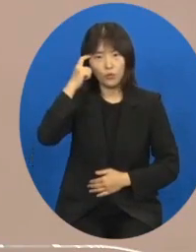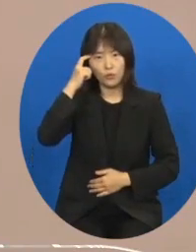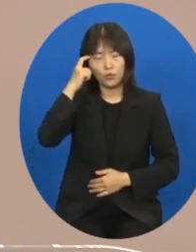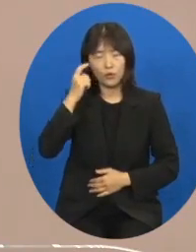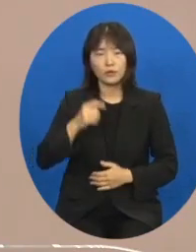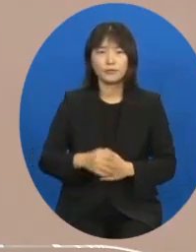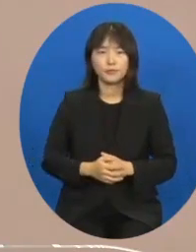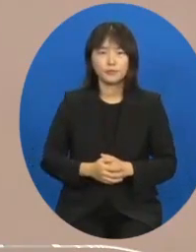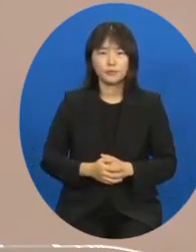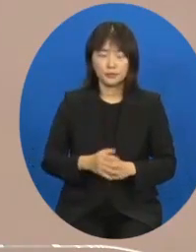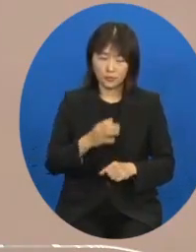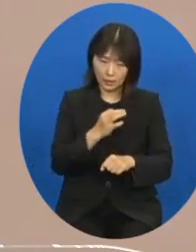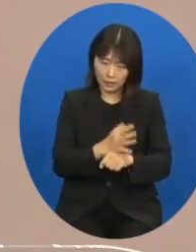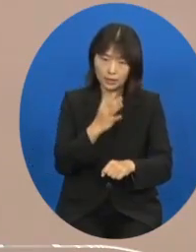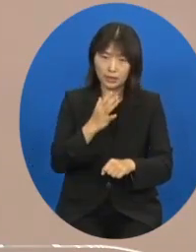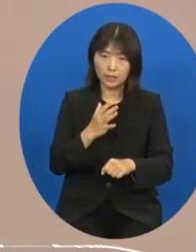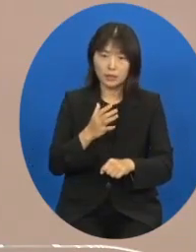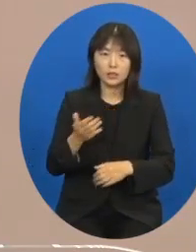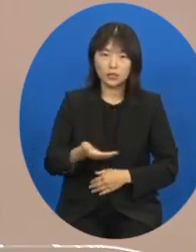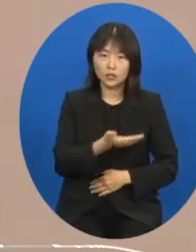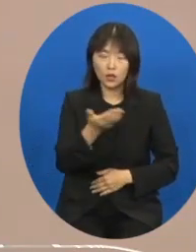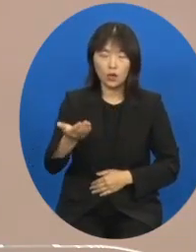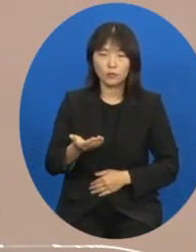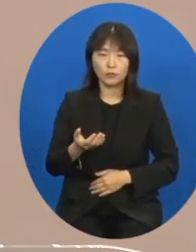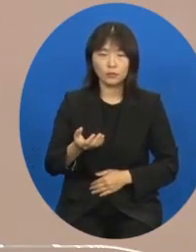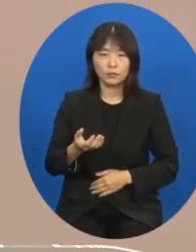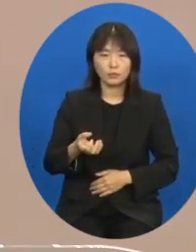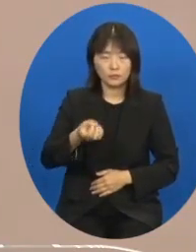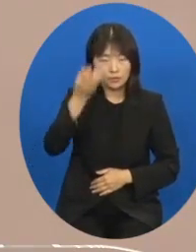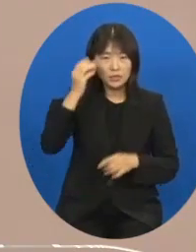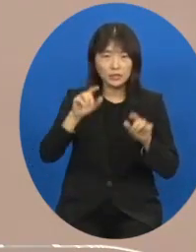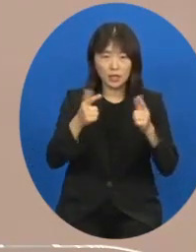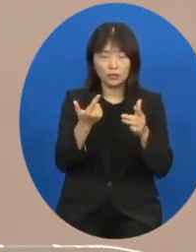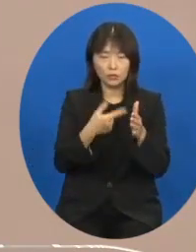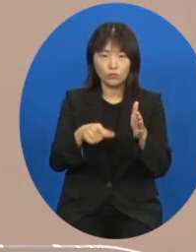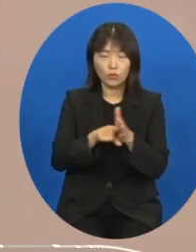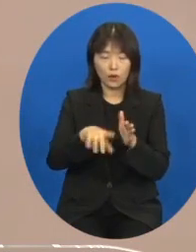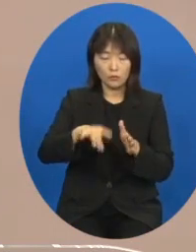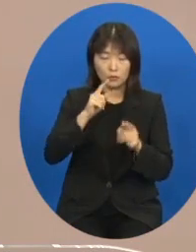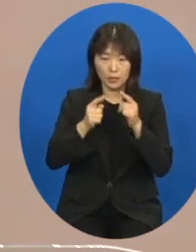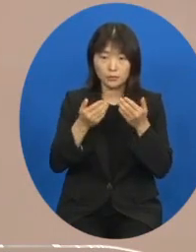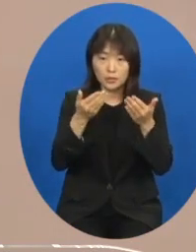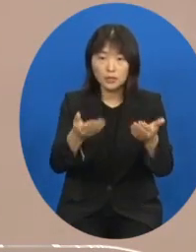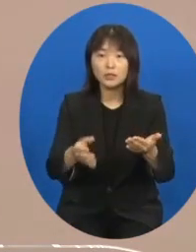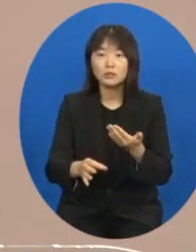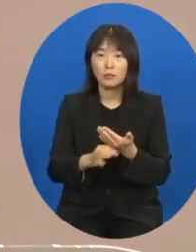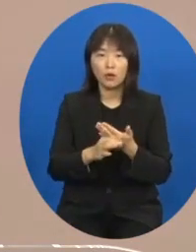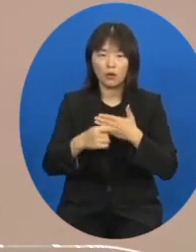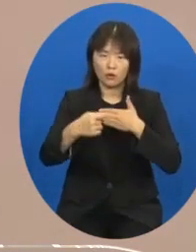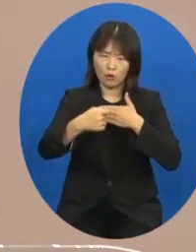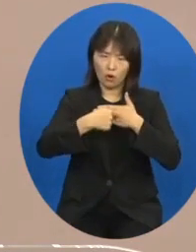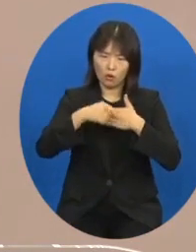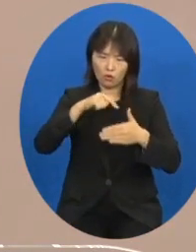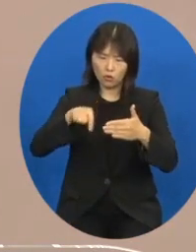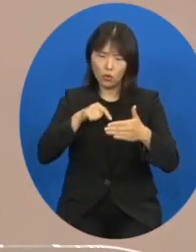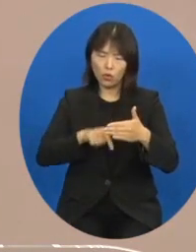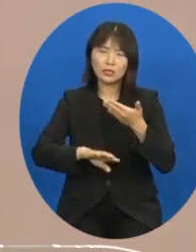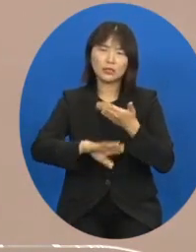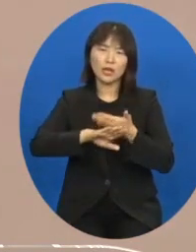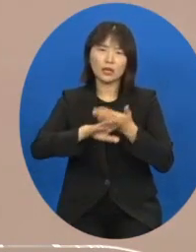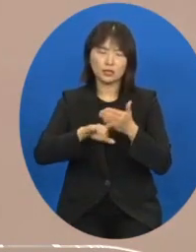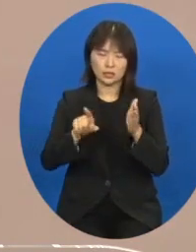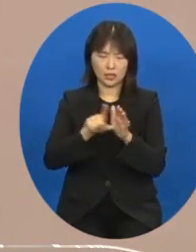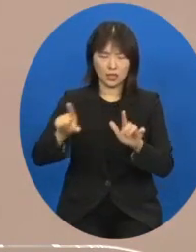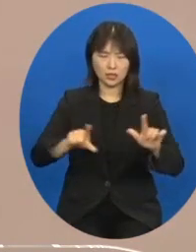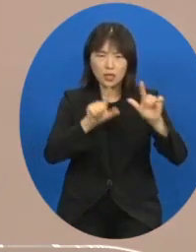쉽게 간단히 여러분이 잊어버리지 않도록 먼저 말씀을 드리자면 겉과 속이 다른 신앙생활에